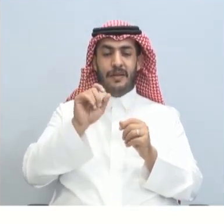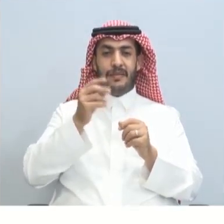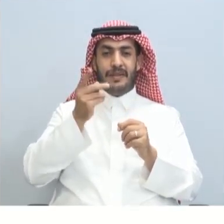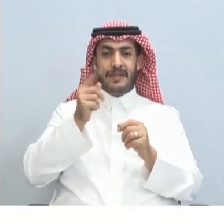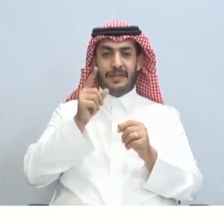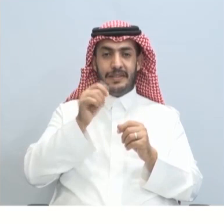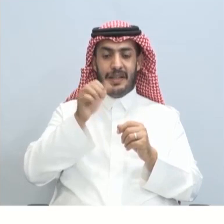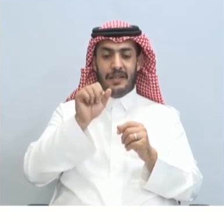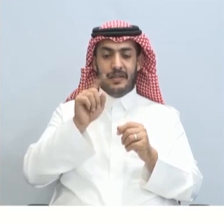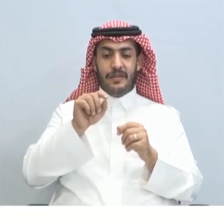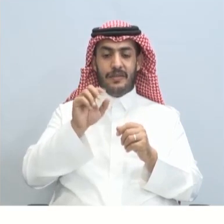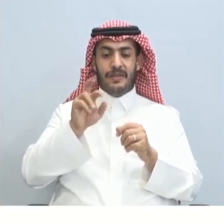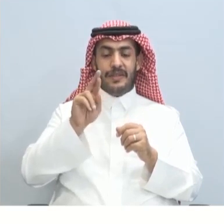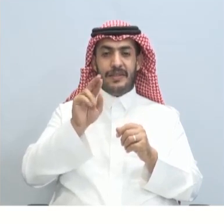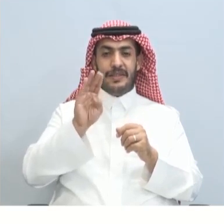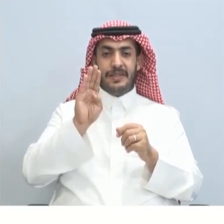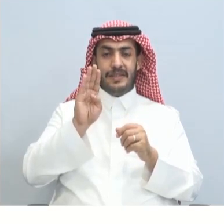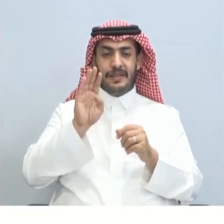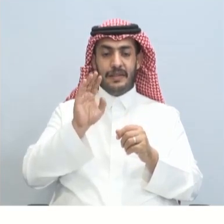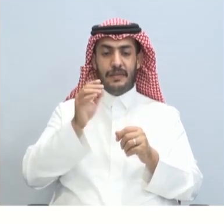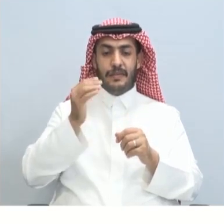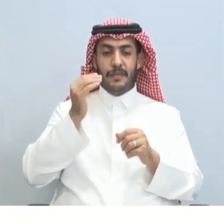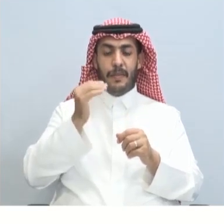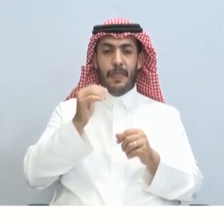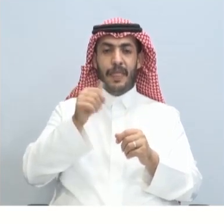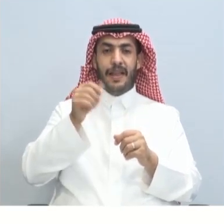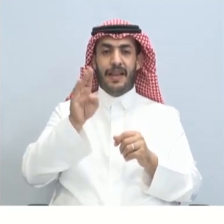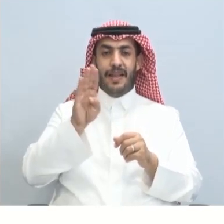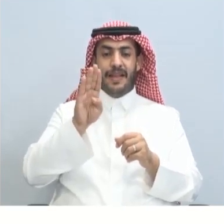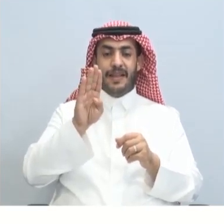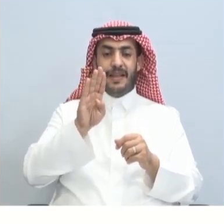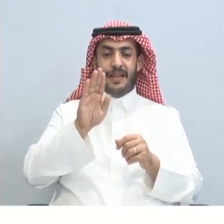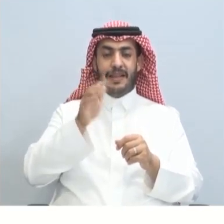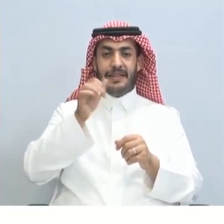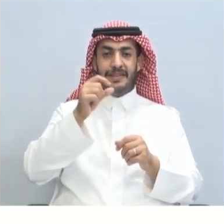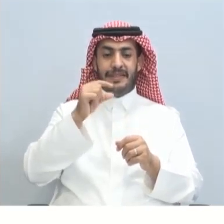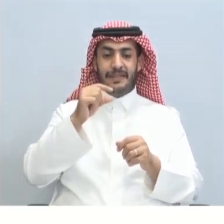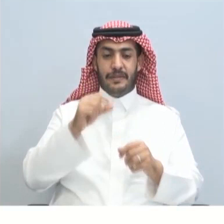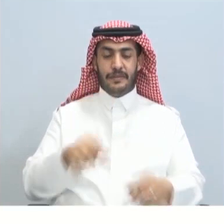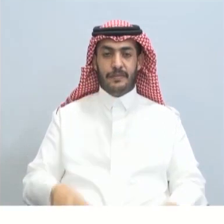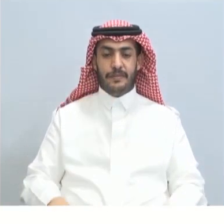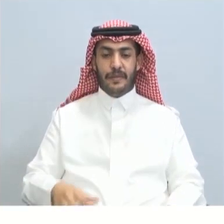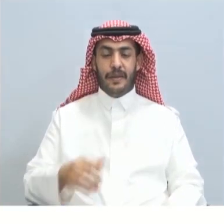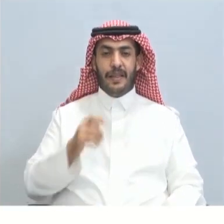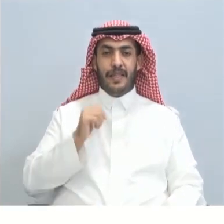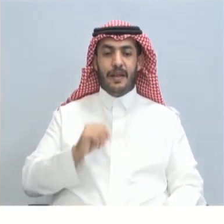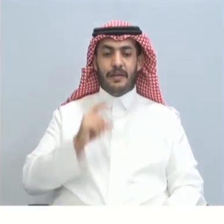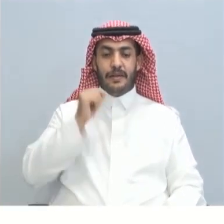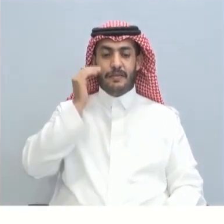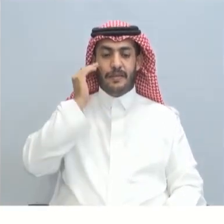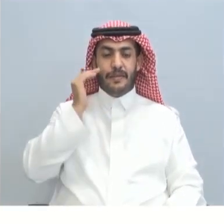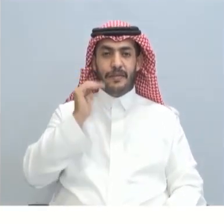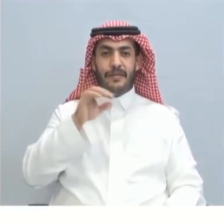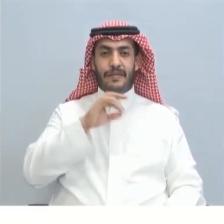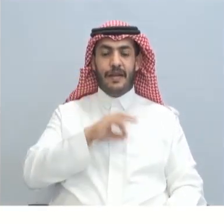خام الرصاص وكذلك في خام الزنك اما بالنسبه للاكاسيد عزيزي الطالب عزيزتي